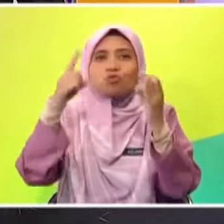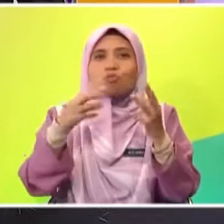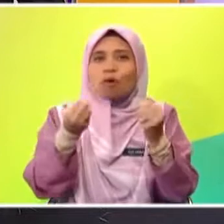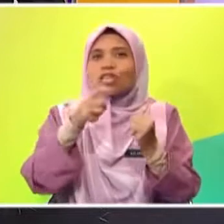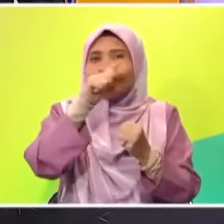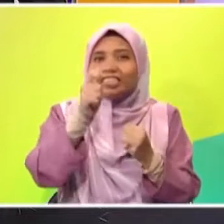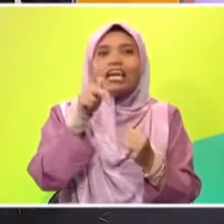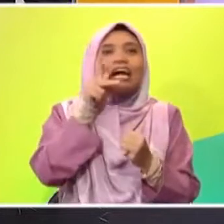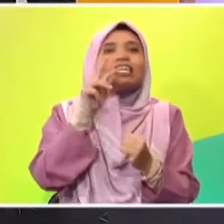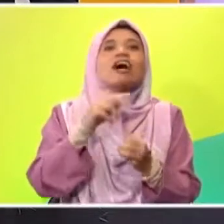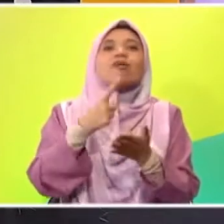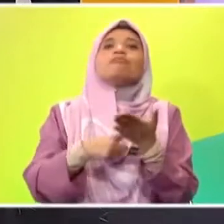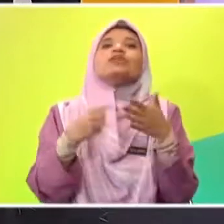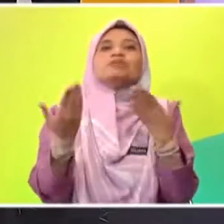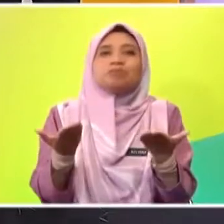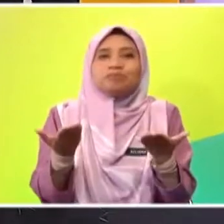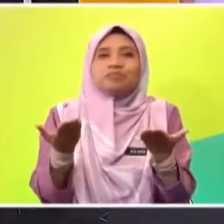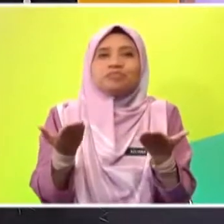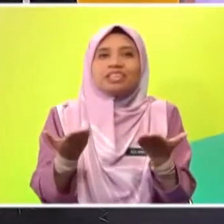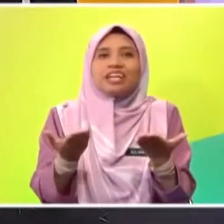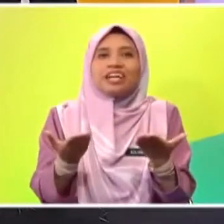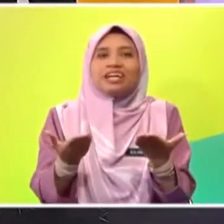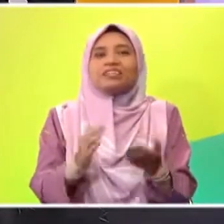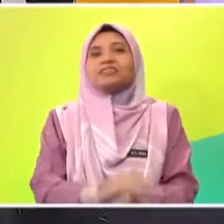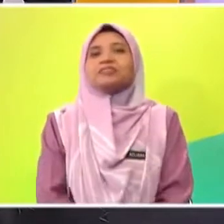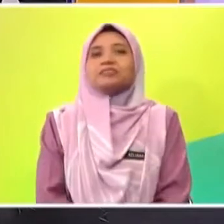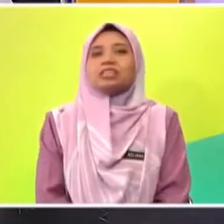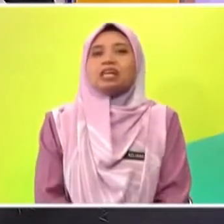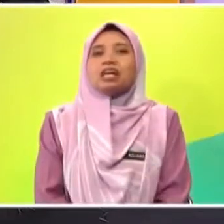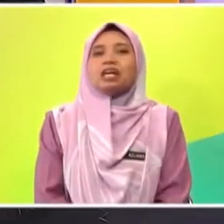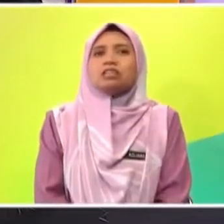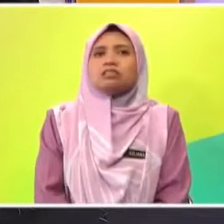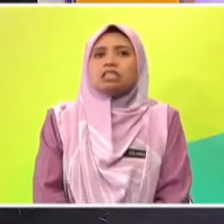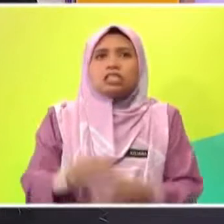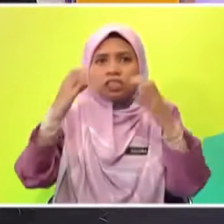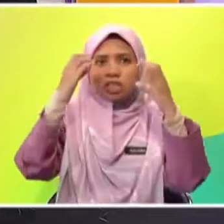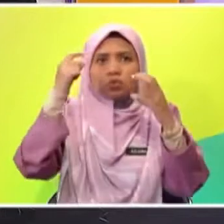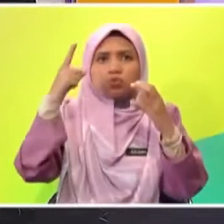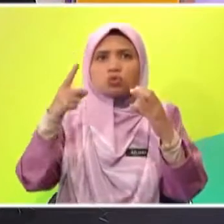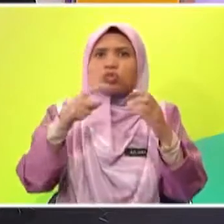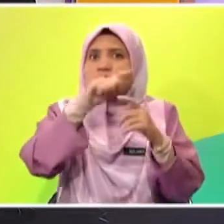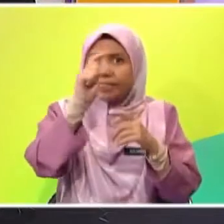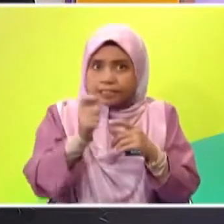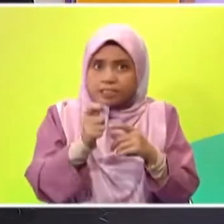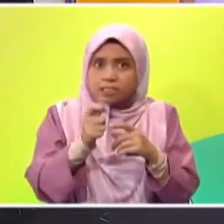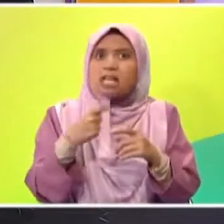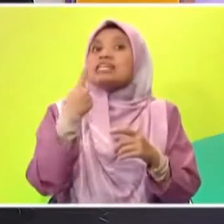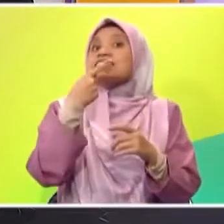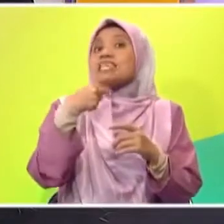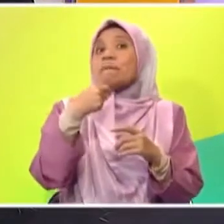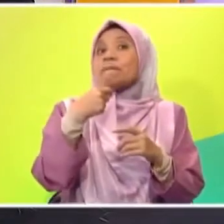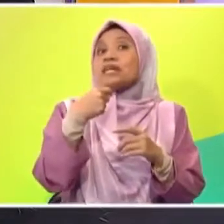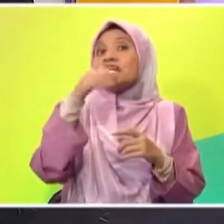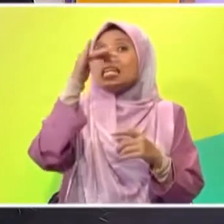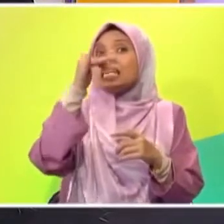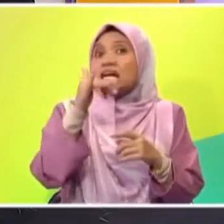kalian boleh sangat mudah bersedia Agustina Siapakah yang terlibat tadi saya cerita